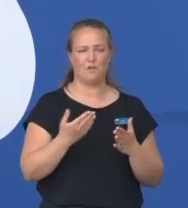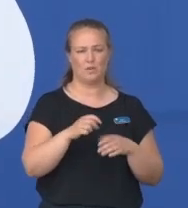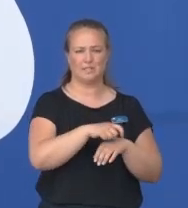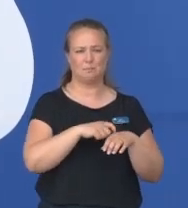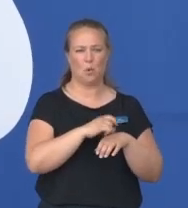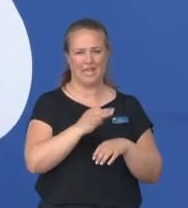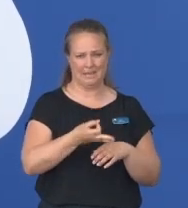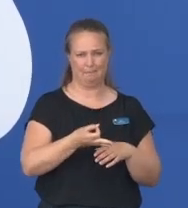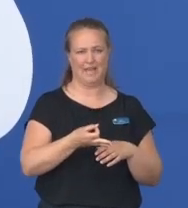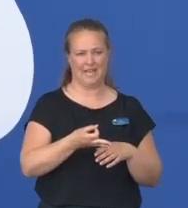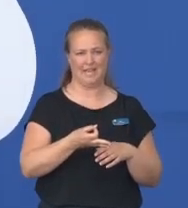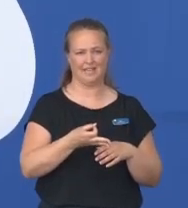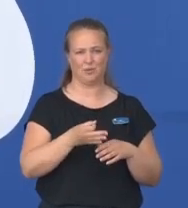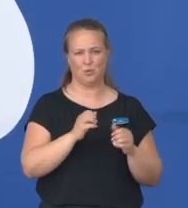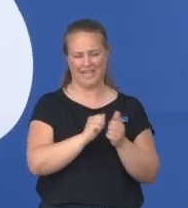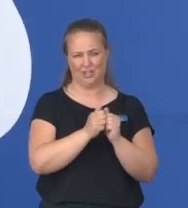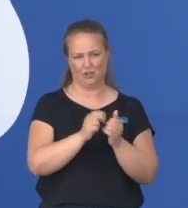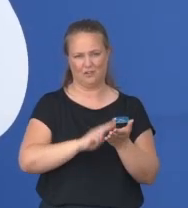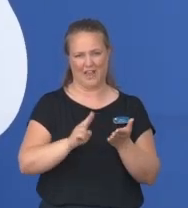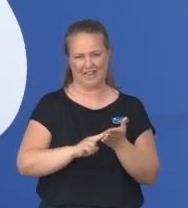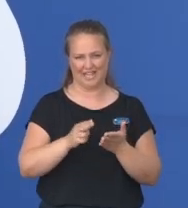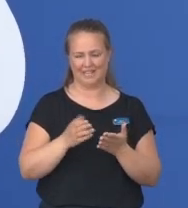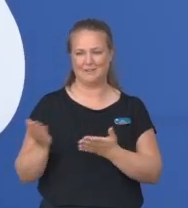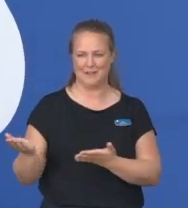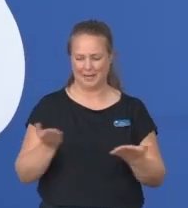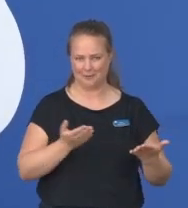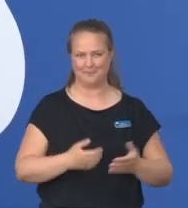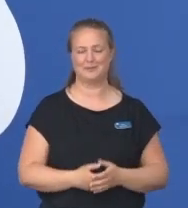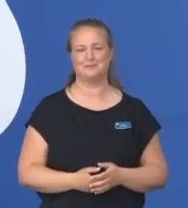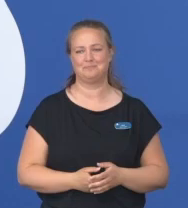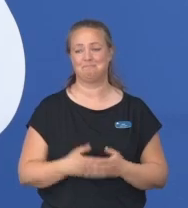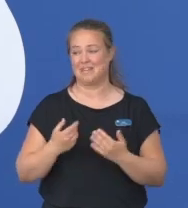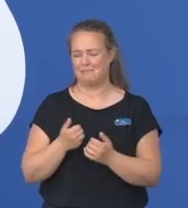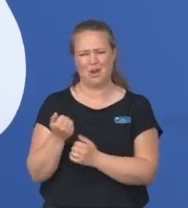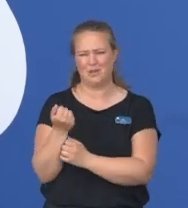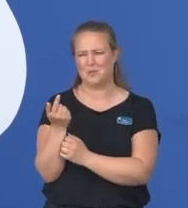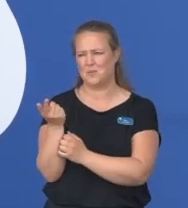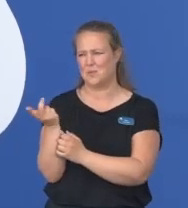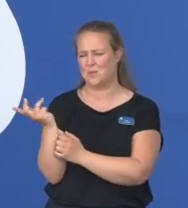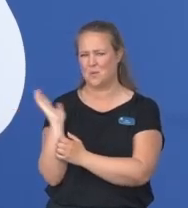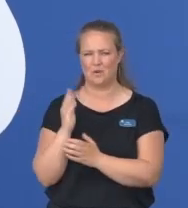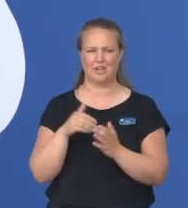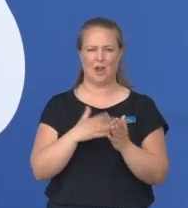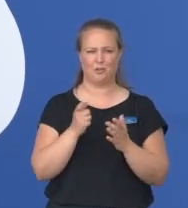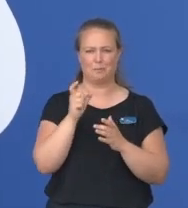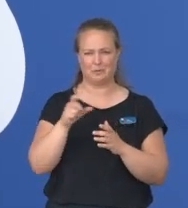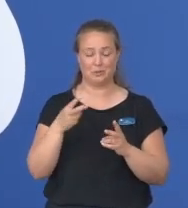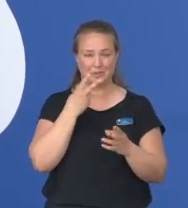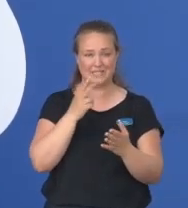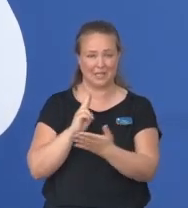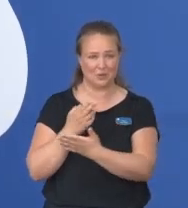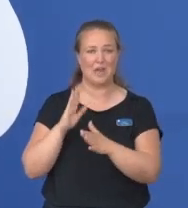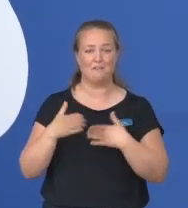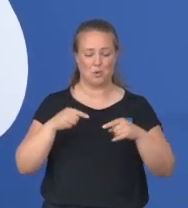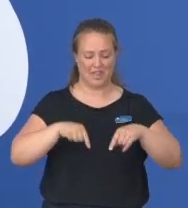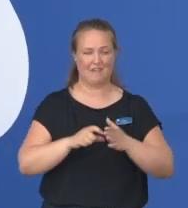idrottsförvaltningen, Robin, varmt välkommen upp. Det här är bara några av de personerna som ni ser här som möjliggör det här.